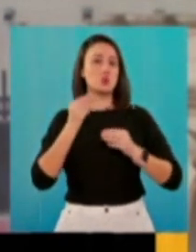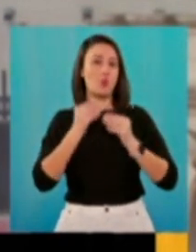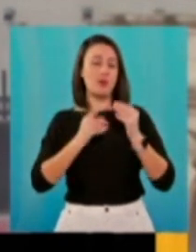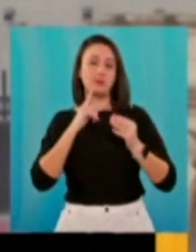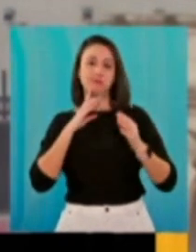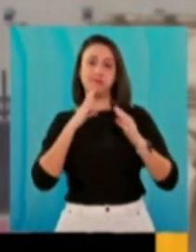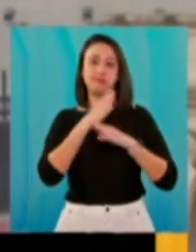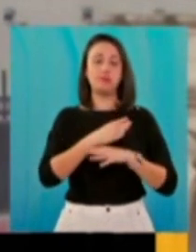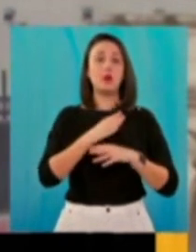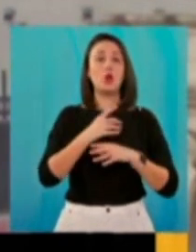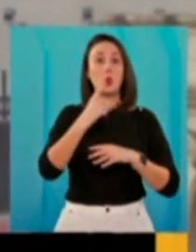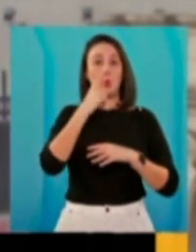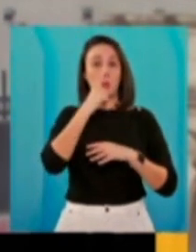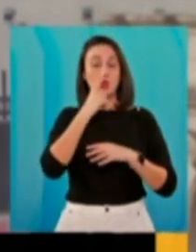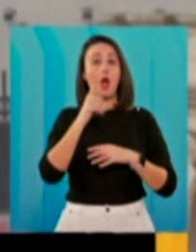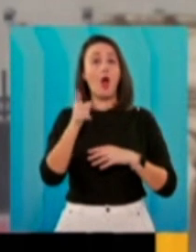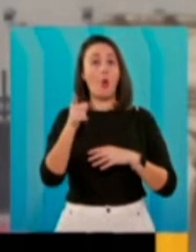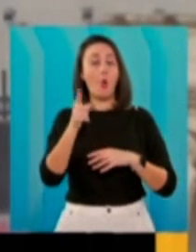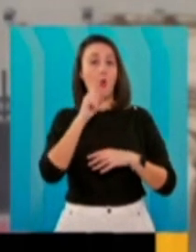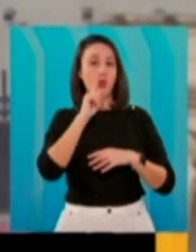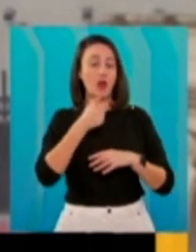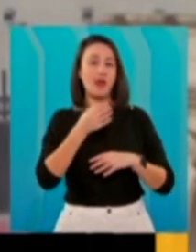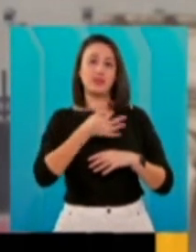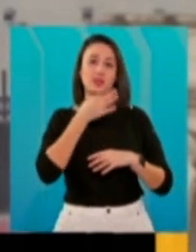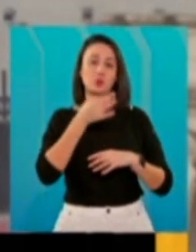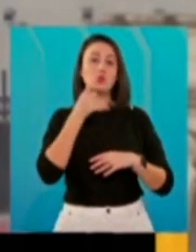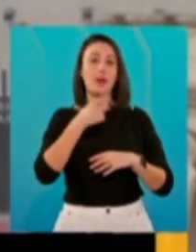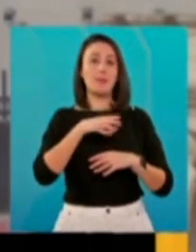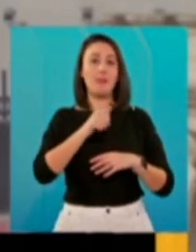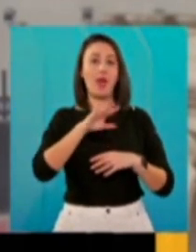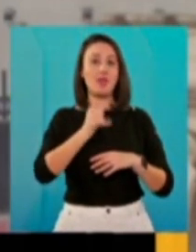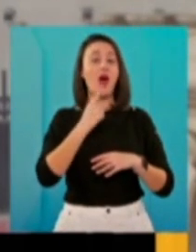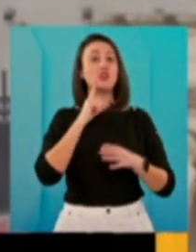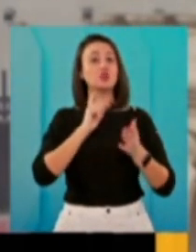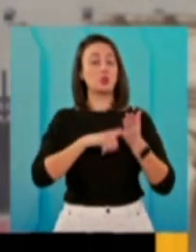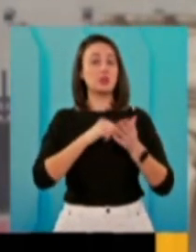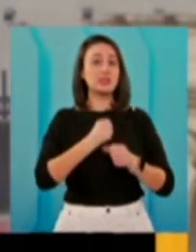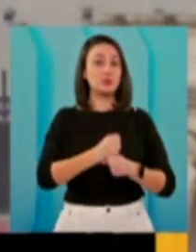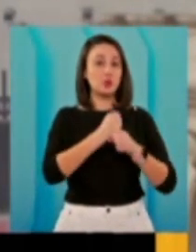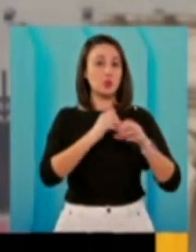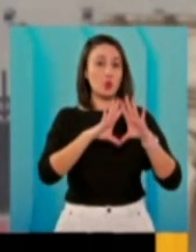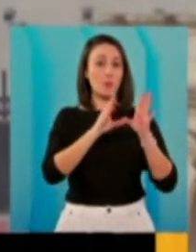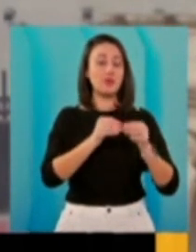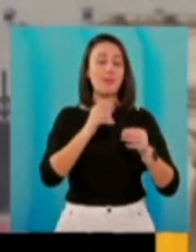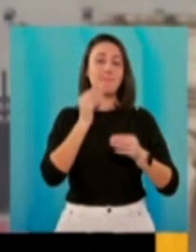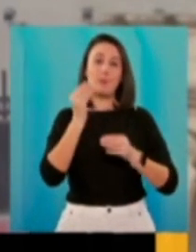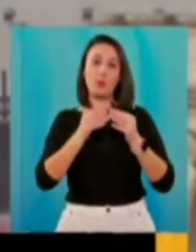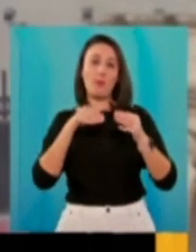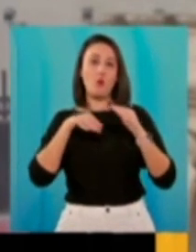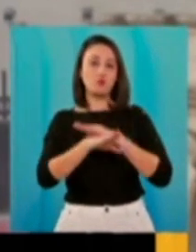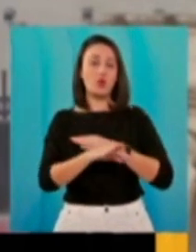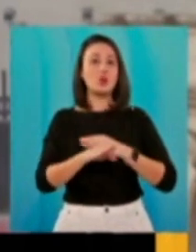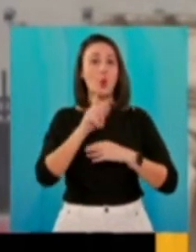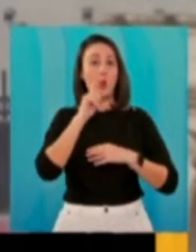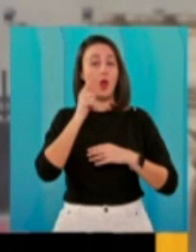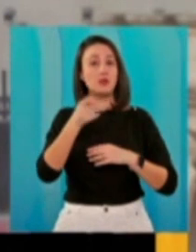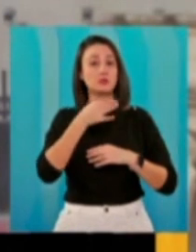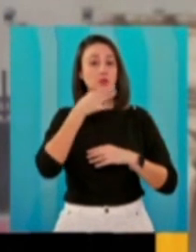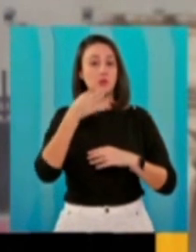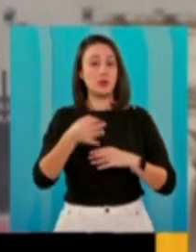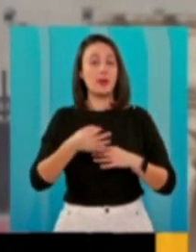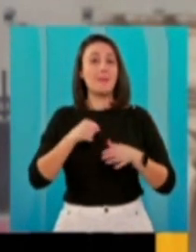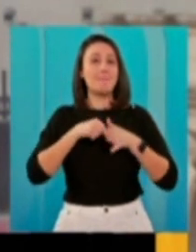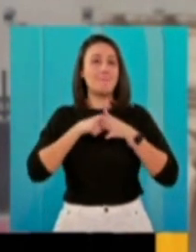de invazia Rusiei în Ucraina. În discursul său, Maia Sandu a cerut sprijinul României în problema refugiaților ucraineni. Aceasta a afirmat